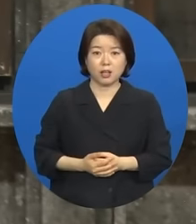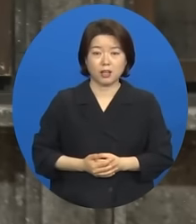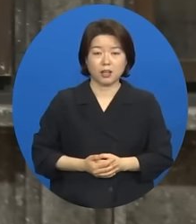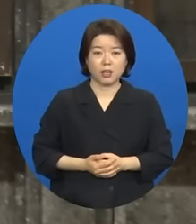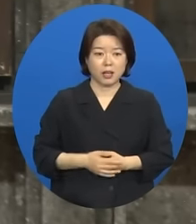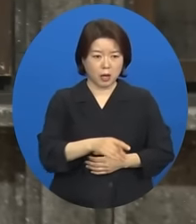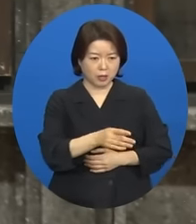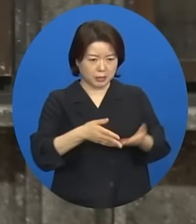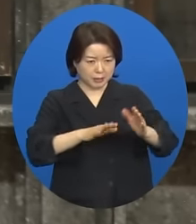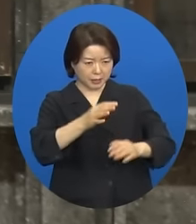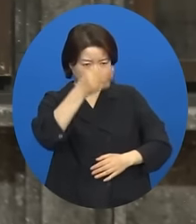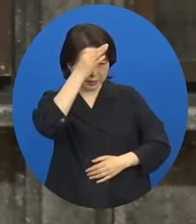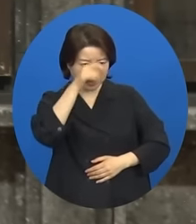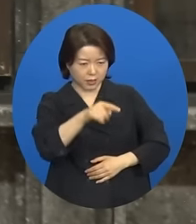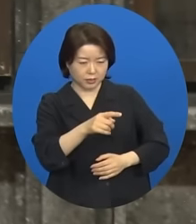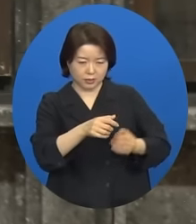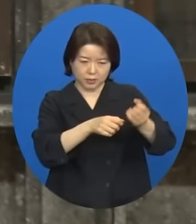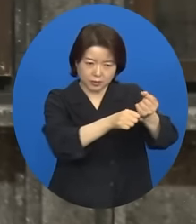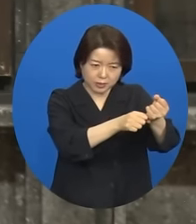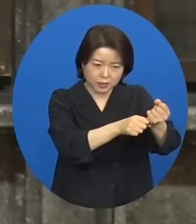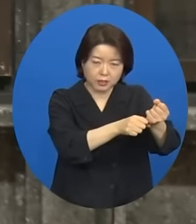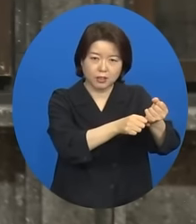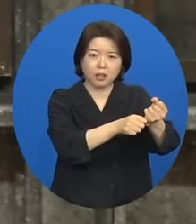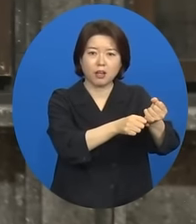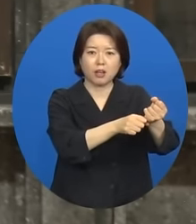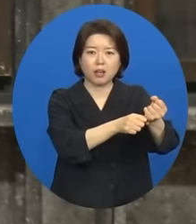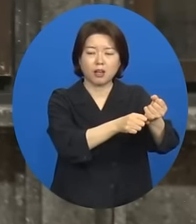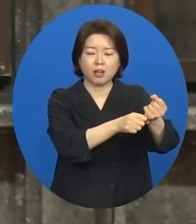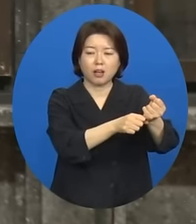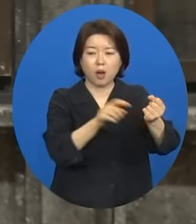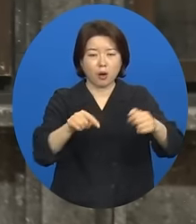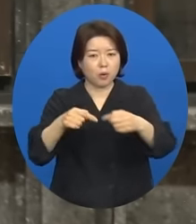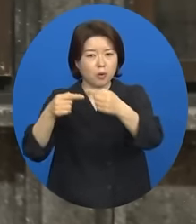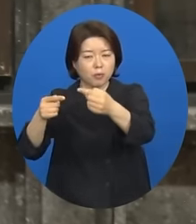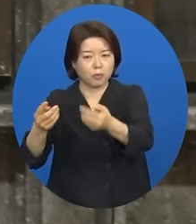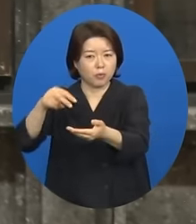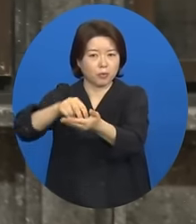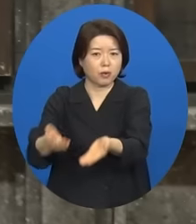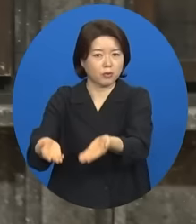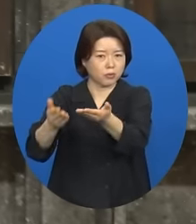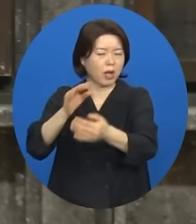재능 어떤 그것을 의지해서는 여러분 그렇게 될 수가 없거든요.